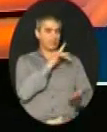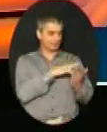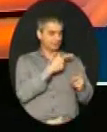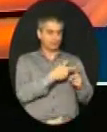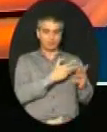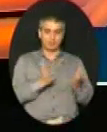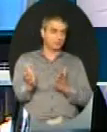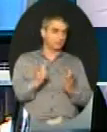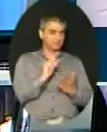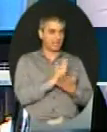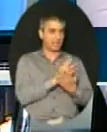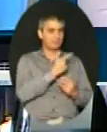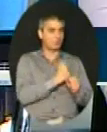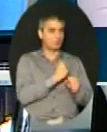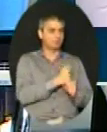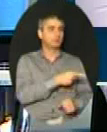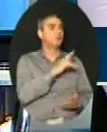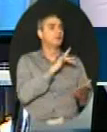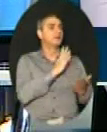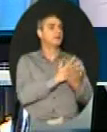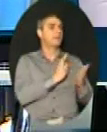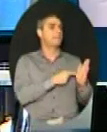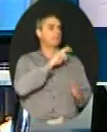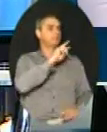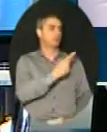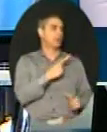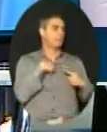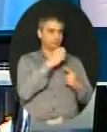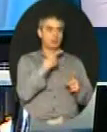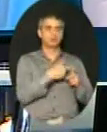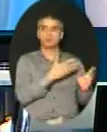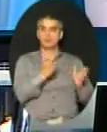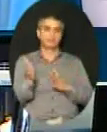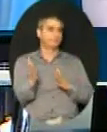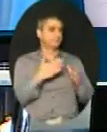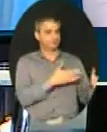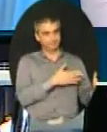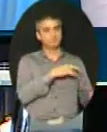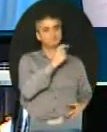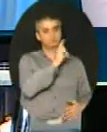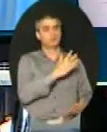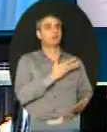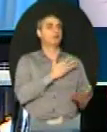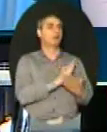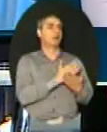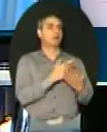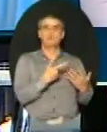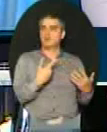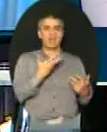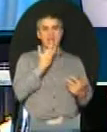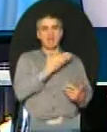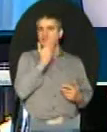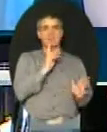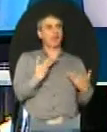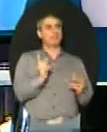בצומת, הוא צריך להכריע מה הוא עושה עם עצמו? הוא נמצא בפעם השנייה בחייו, בצומת, באותה צומת, וכן, הוא צריך להחליט. הפעם אין לו את הרב עובדיה